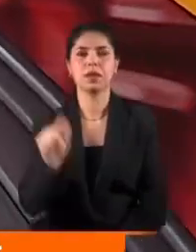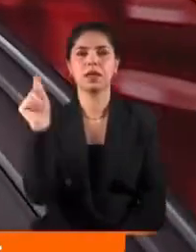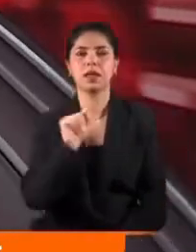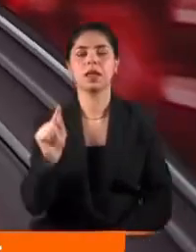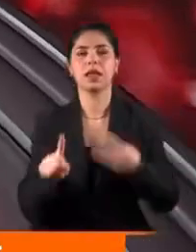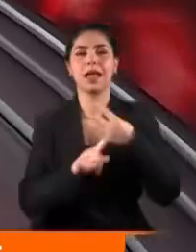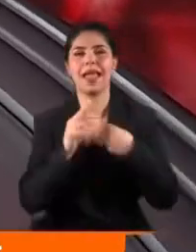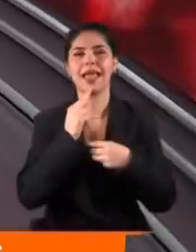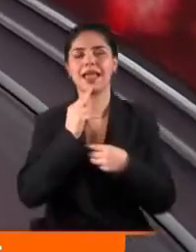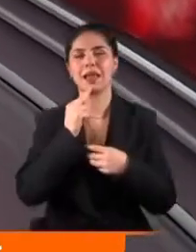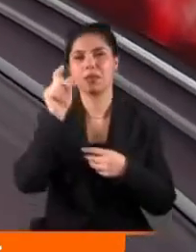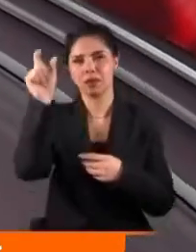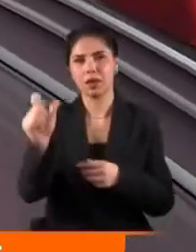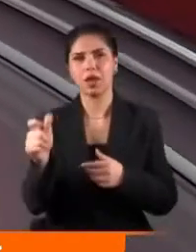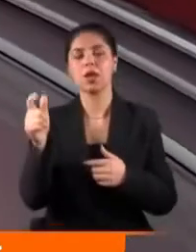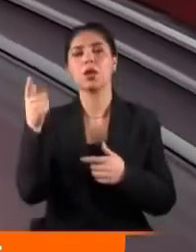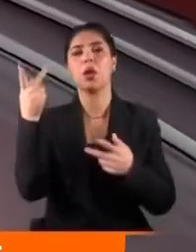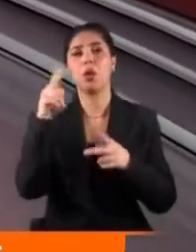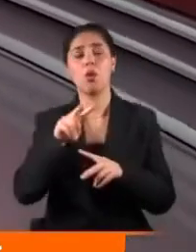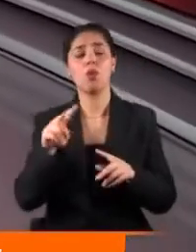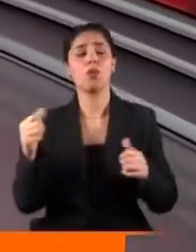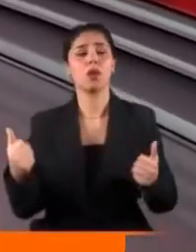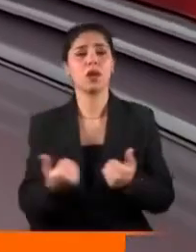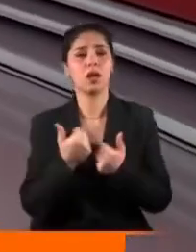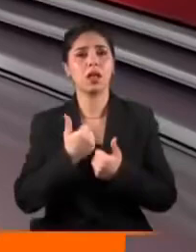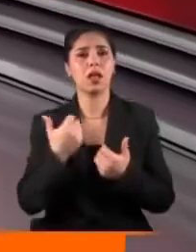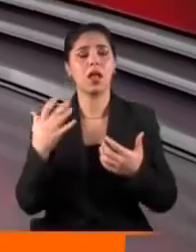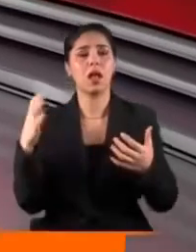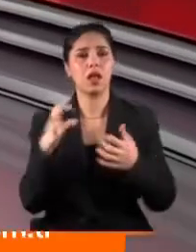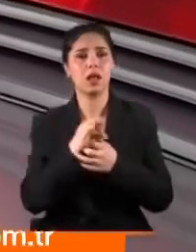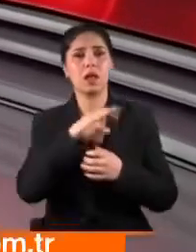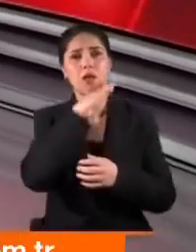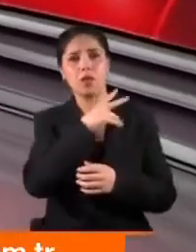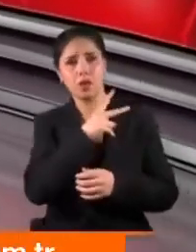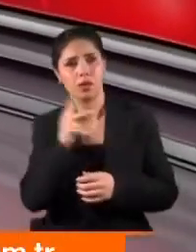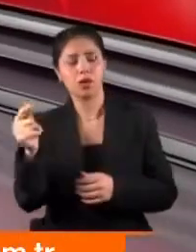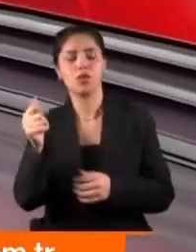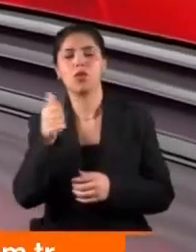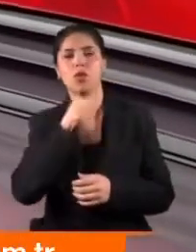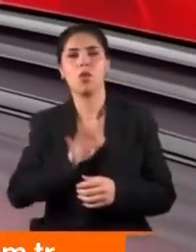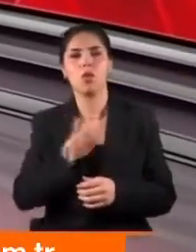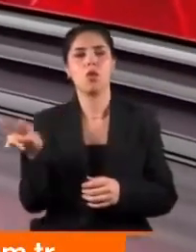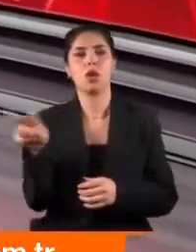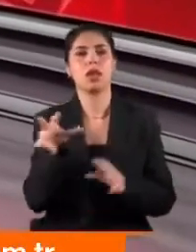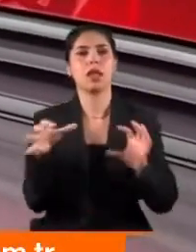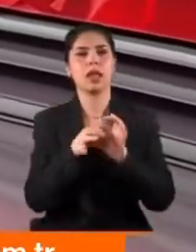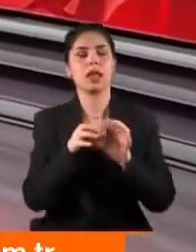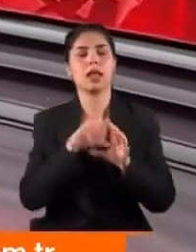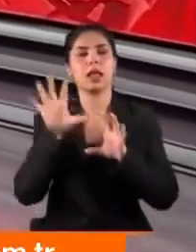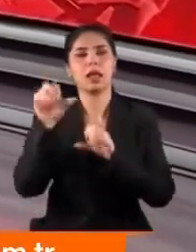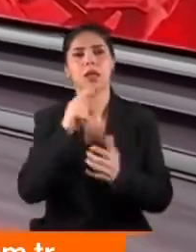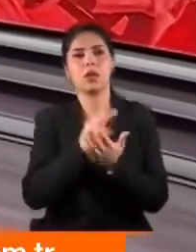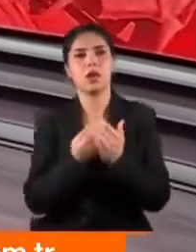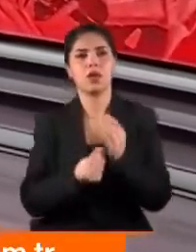Yazar Eylem Tok ve ölümlü kazaya karıştığı için yurt dışına kaçırdığı oğlu hakkında kırmızı bültenli arama kararı çıkarıldı. Mısır'da olan